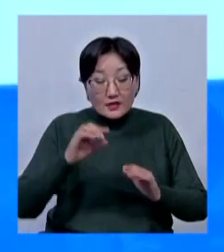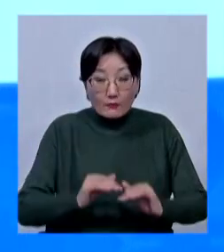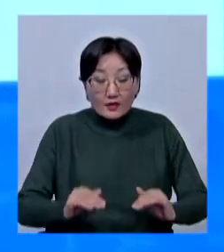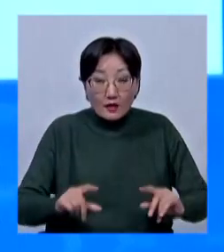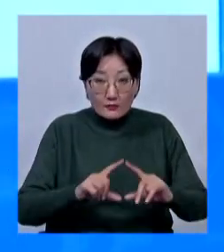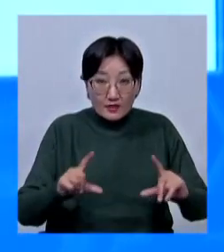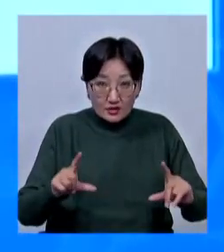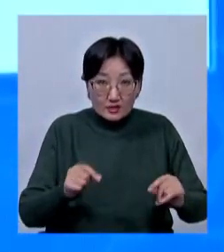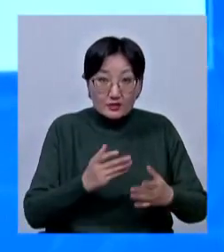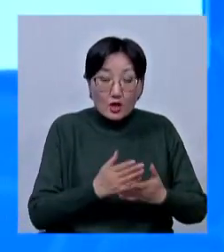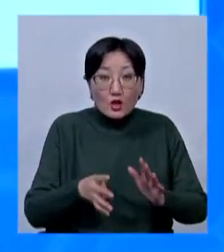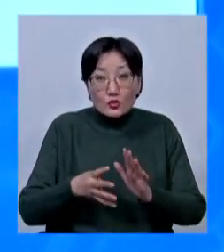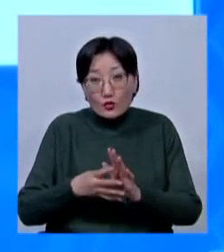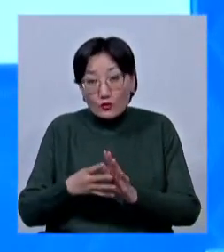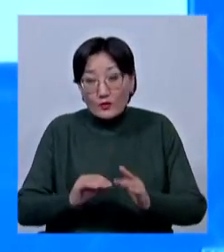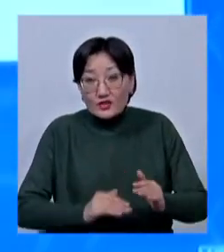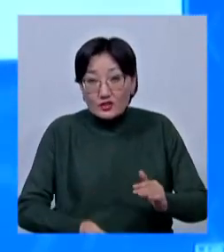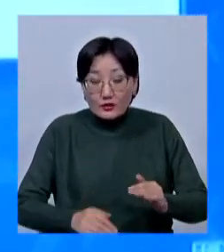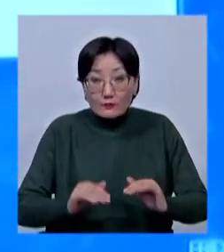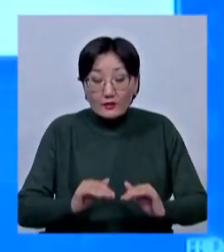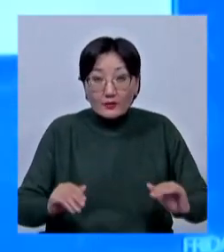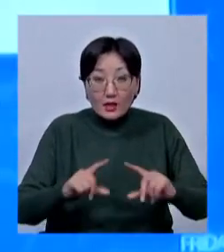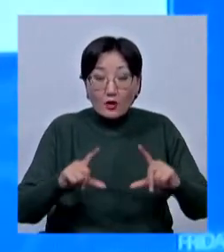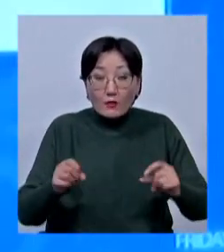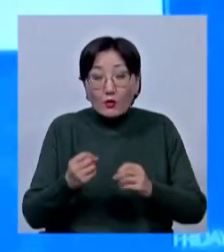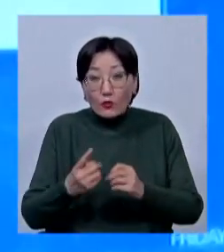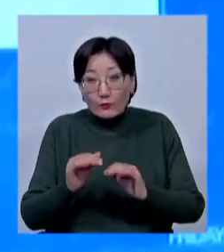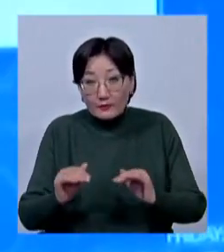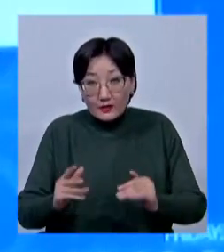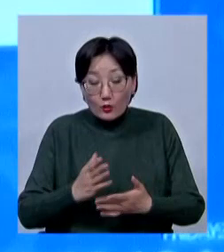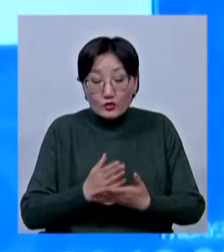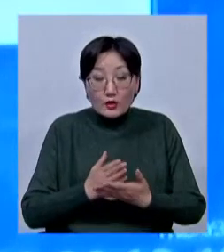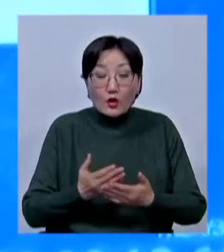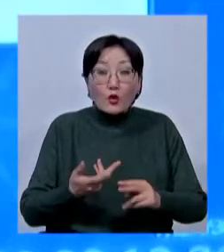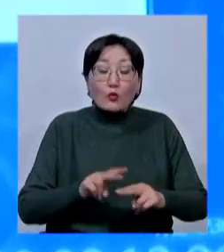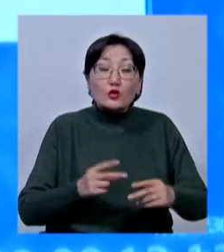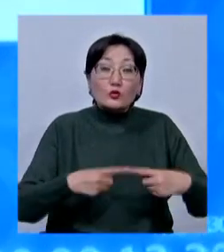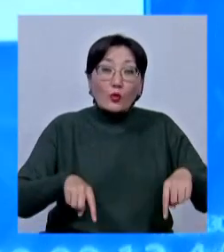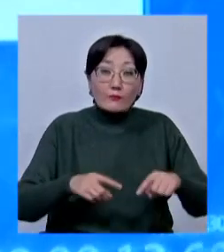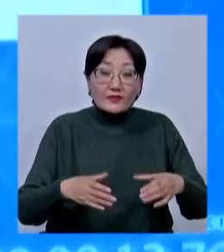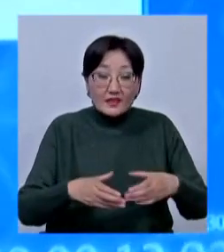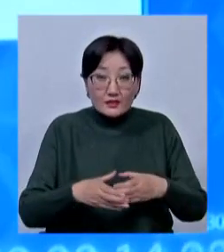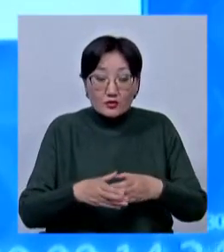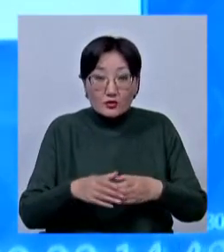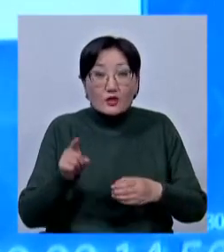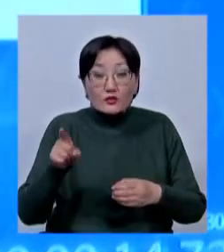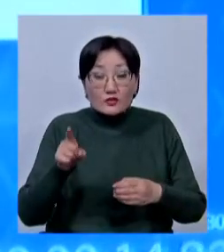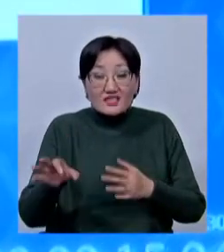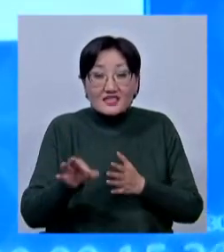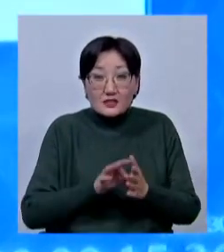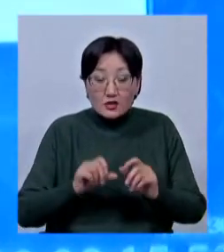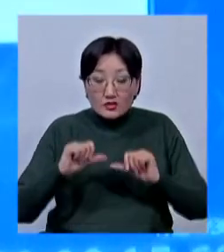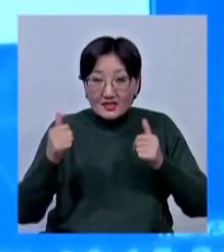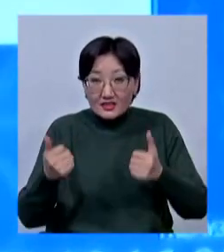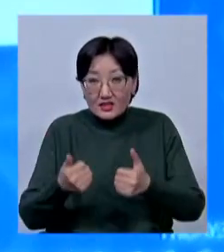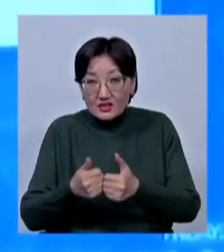болса, 9 жекеменшік балабақшада 11 бала ауырды. Ол топтар сол кезде сразу карантинге